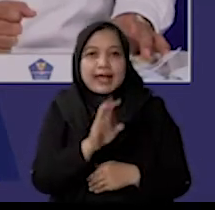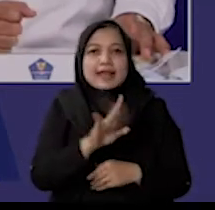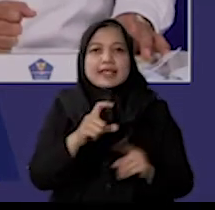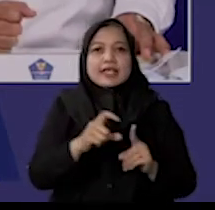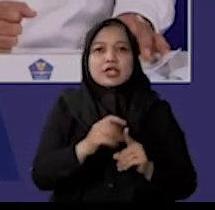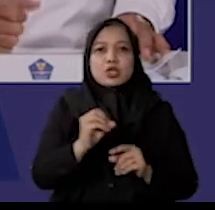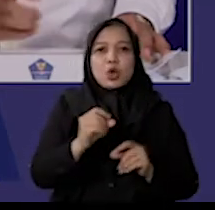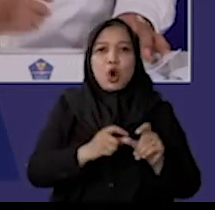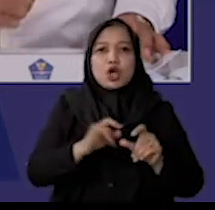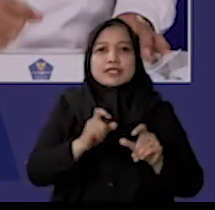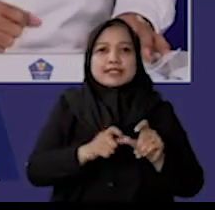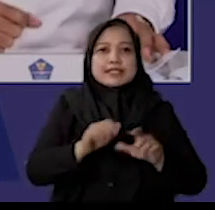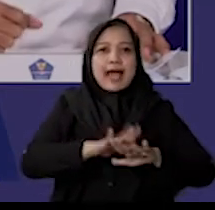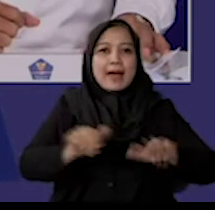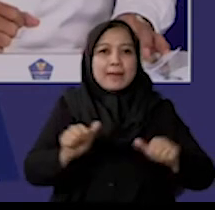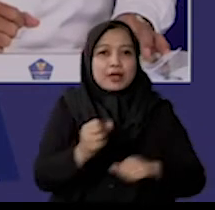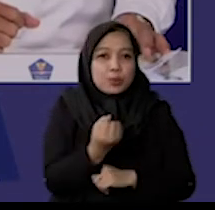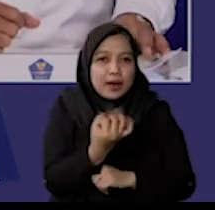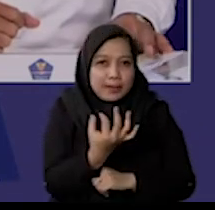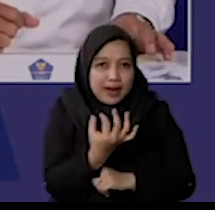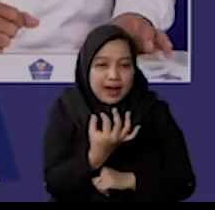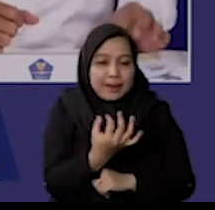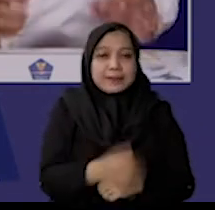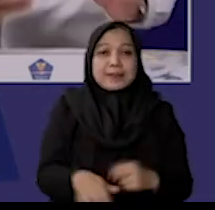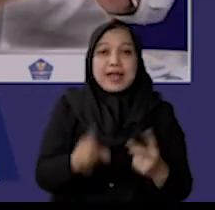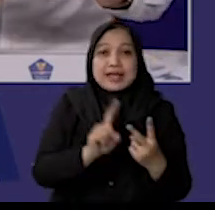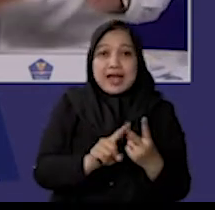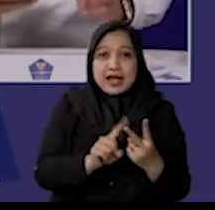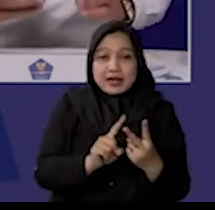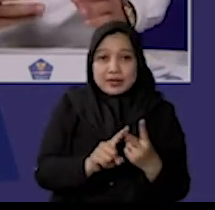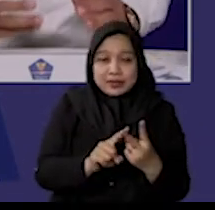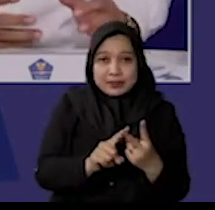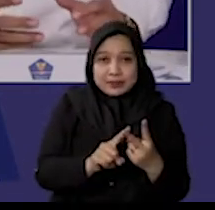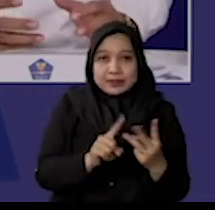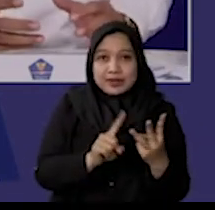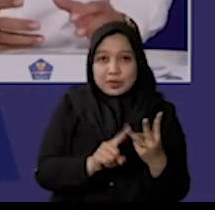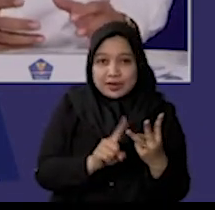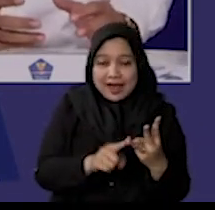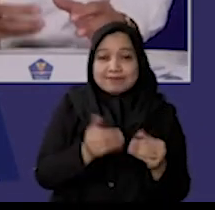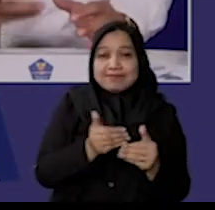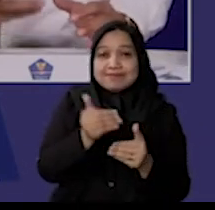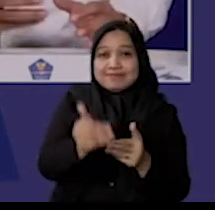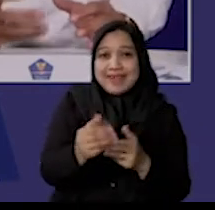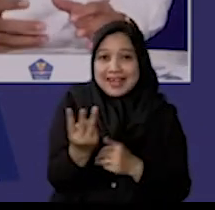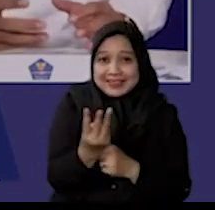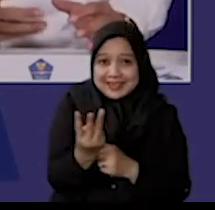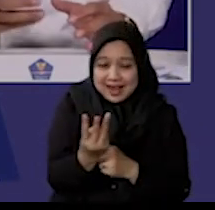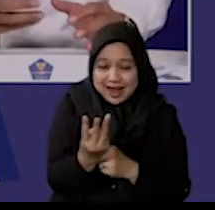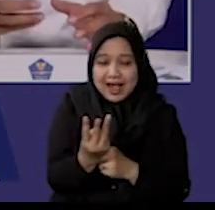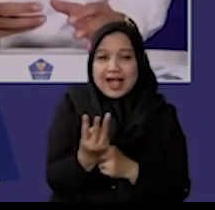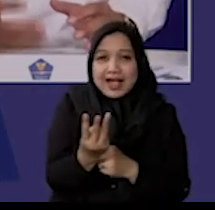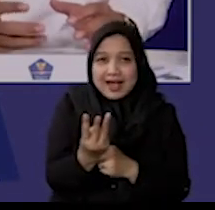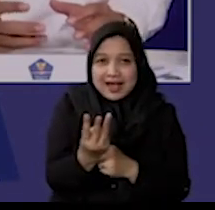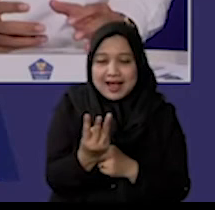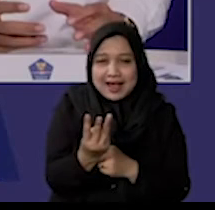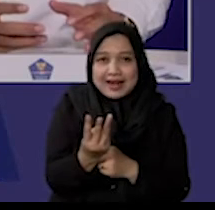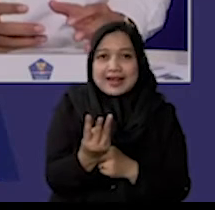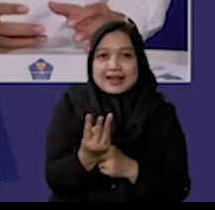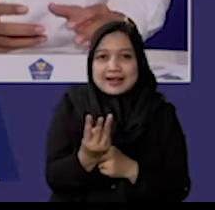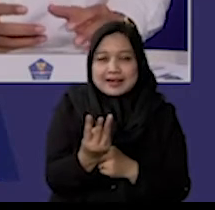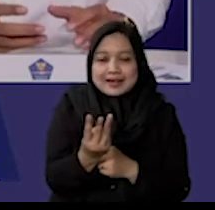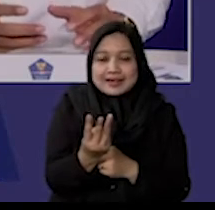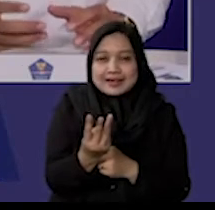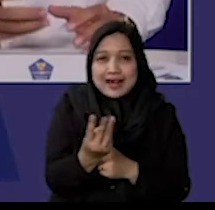manusia. Selanjutnya masuk ke uji klinis fase 3. Pada fase 3 studi pada manusia